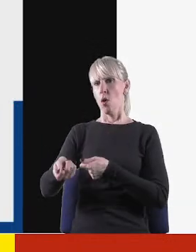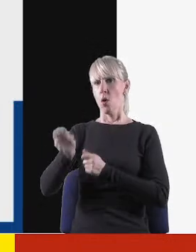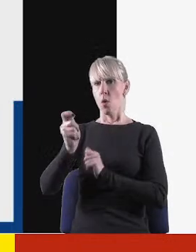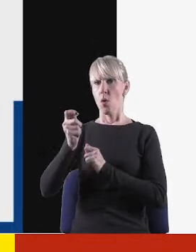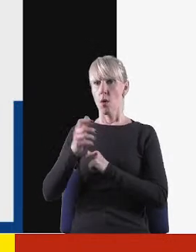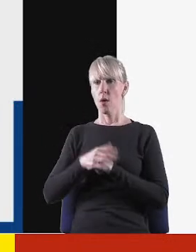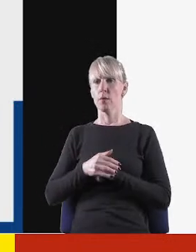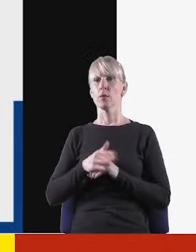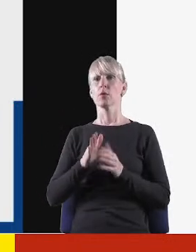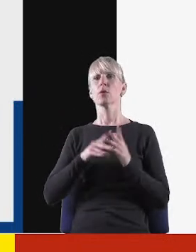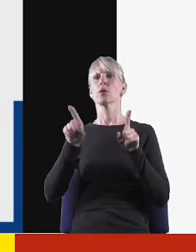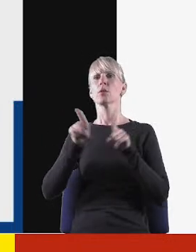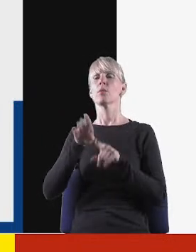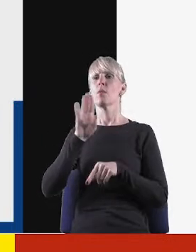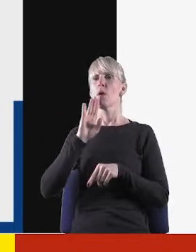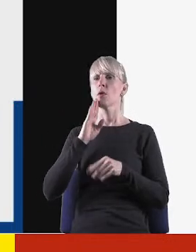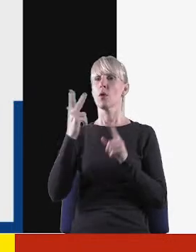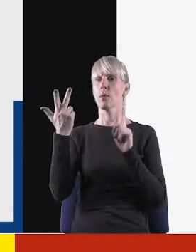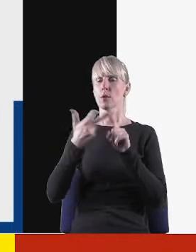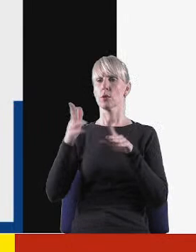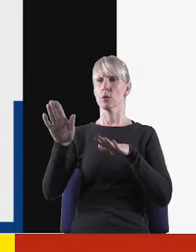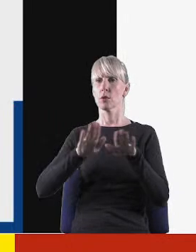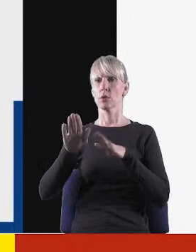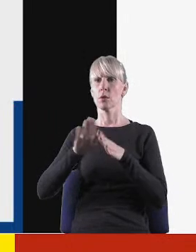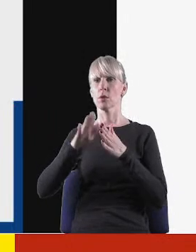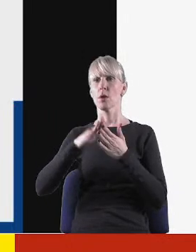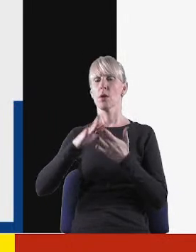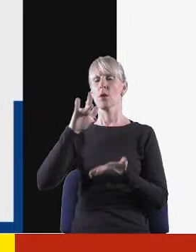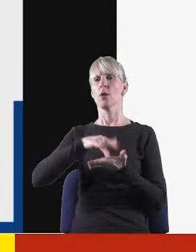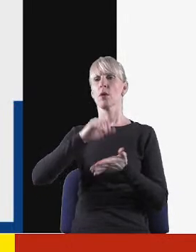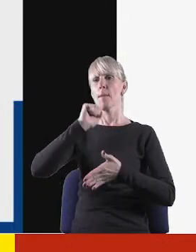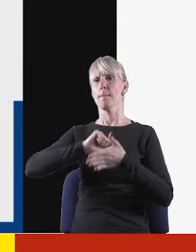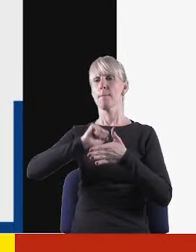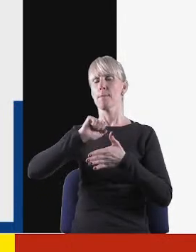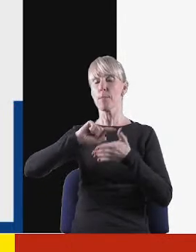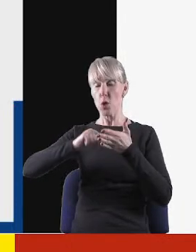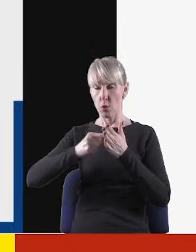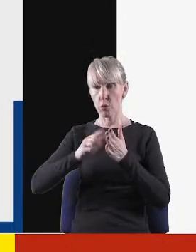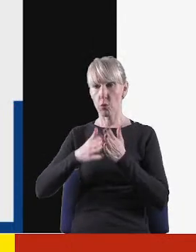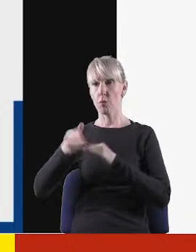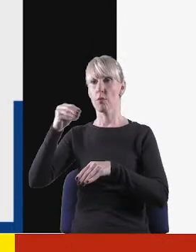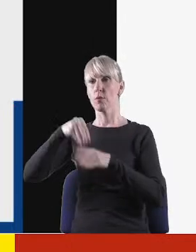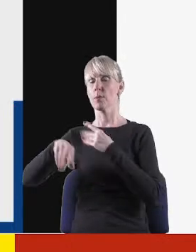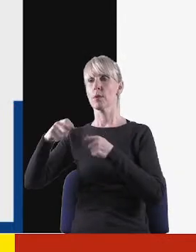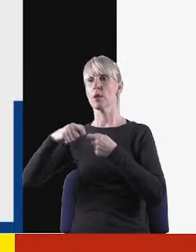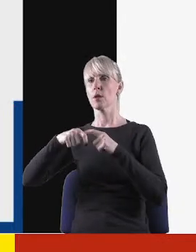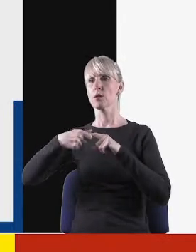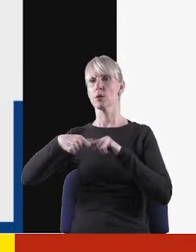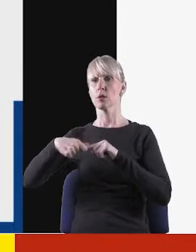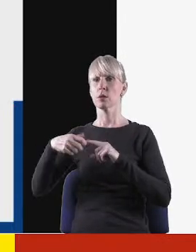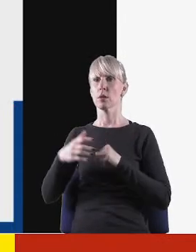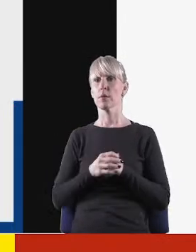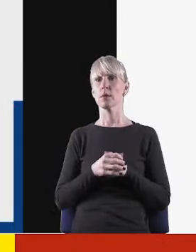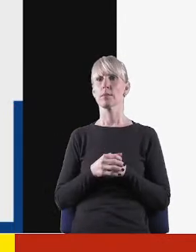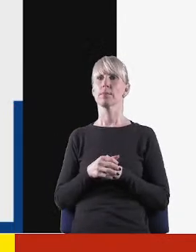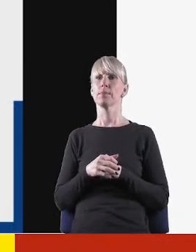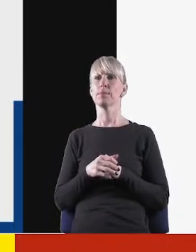ex aequo trzecie to Piotrków Trybunalski i Zgierz. Co do zdawalności w kraju,